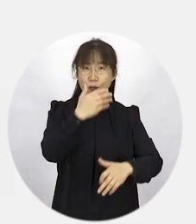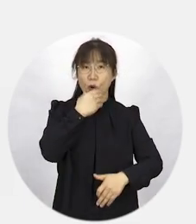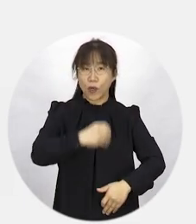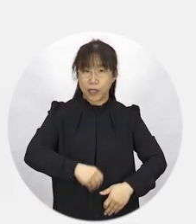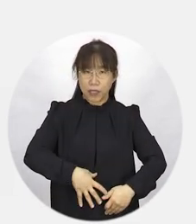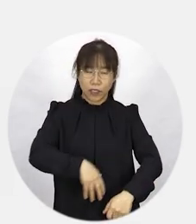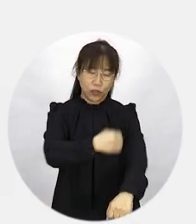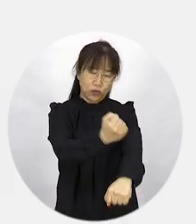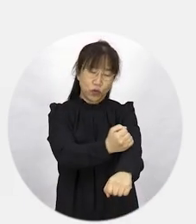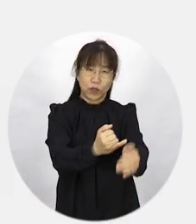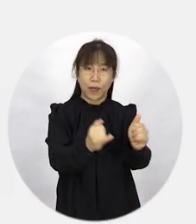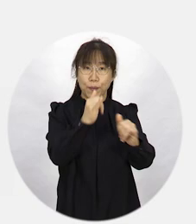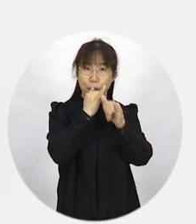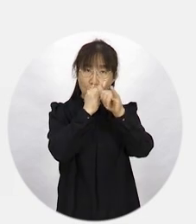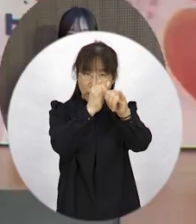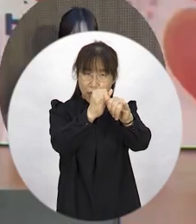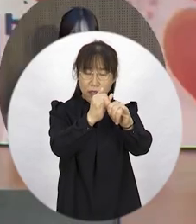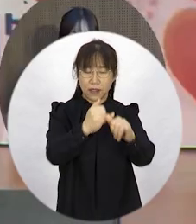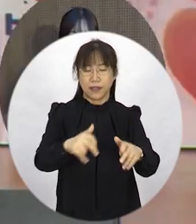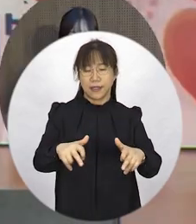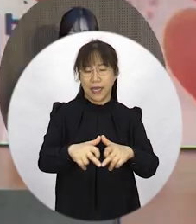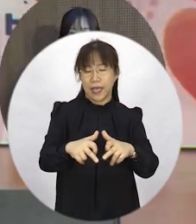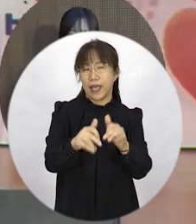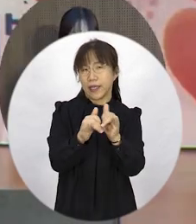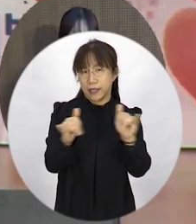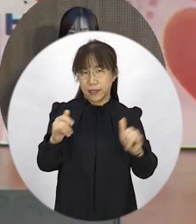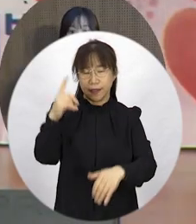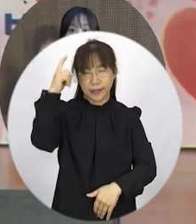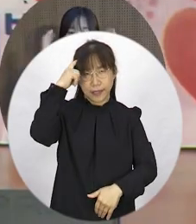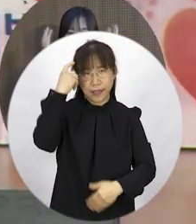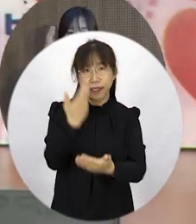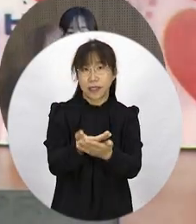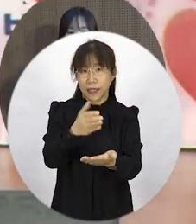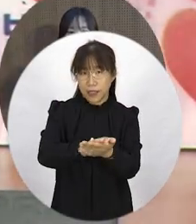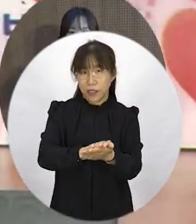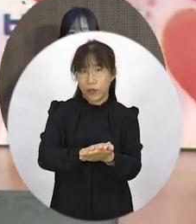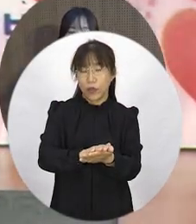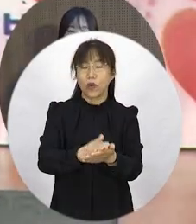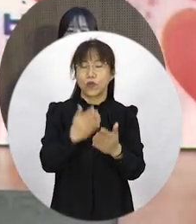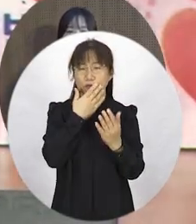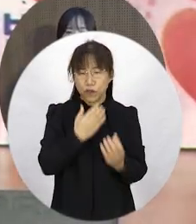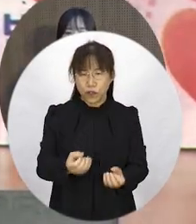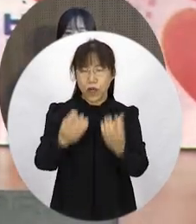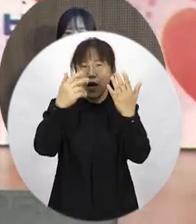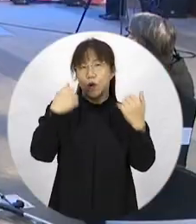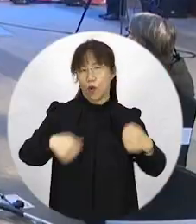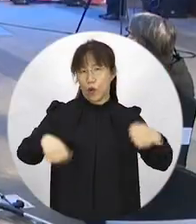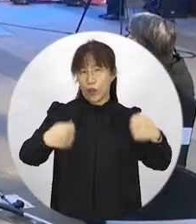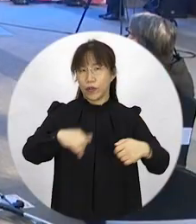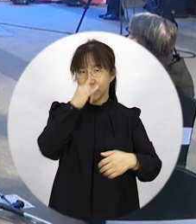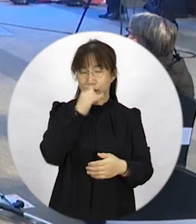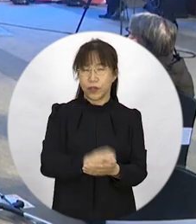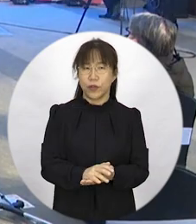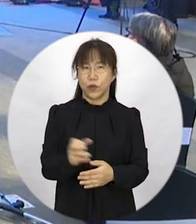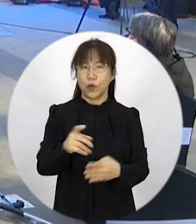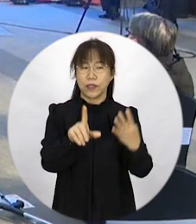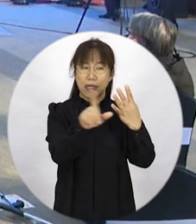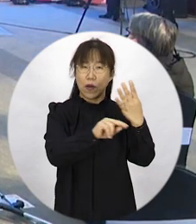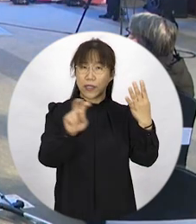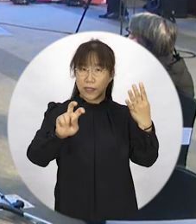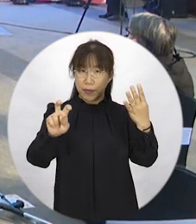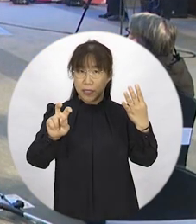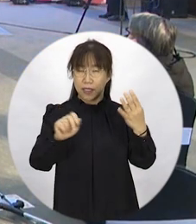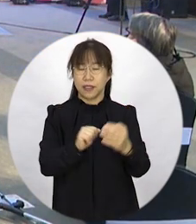장애인복지 유공자 표창, 장애인식개선 영상 상영, 축하 공연 등으로 진행됩니다. 이어 20일 수요일 오후